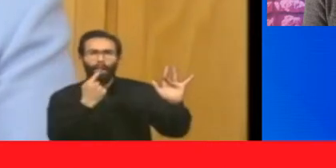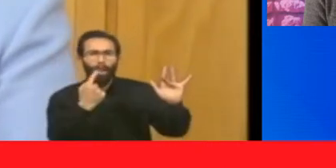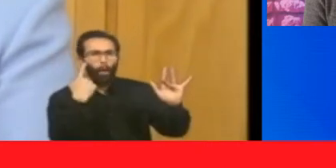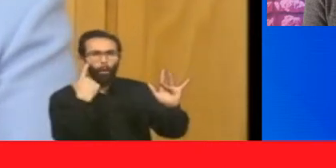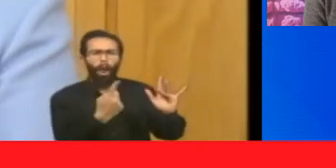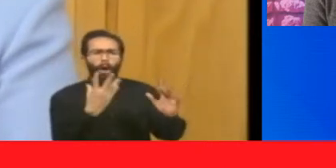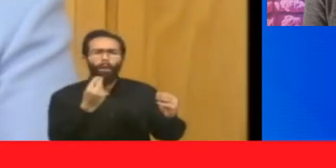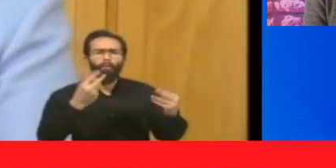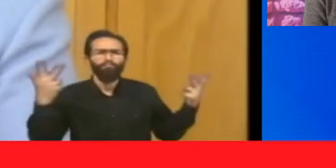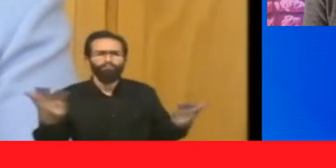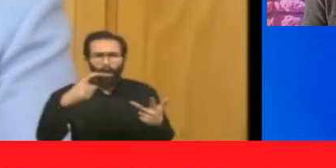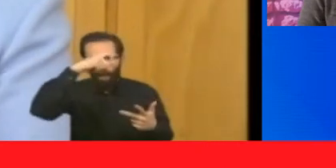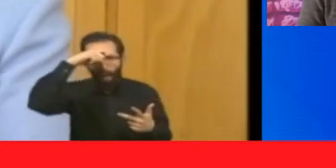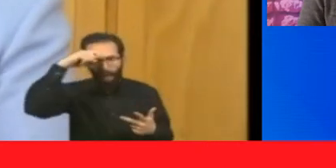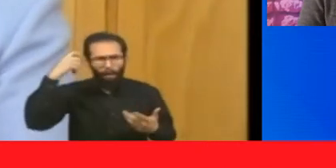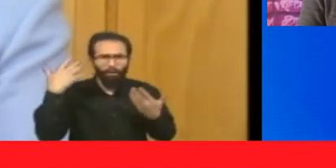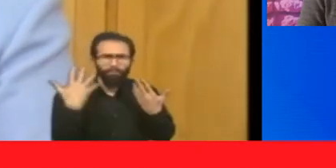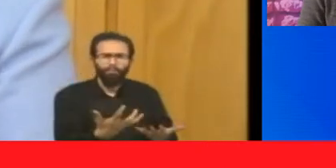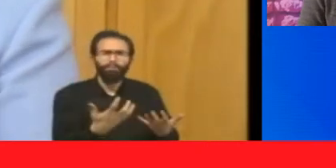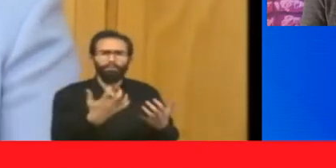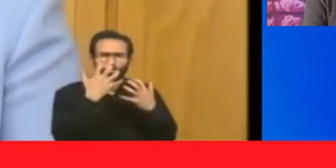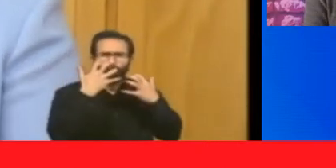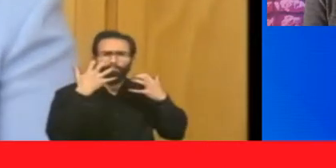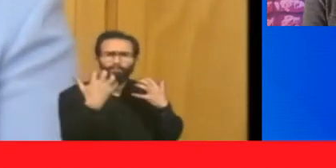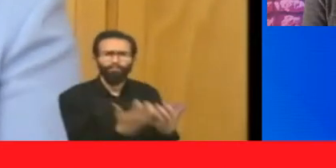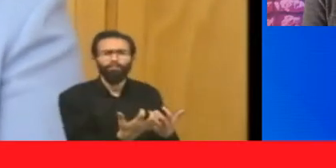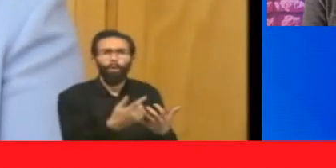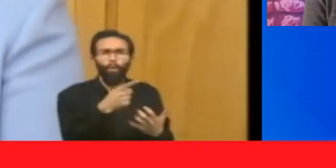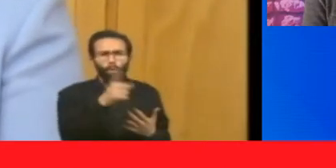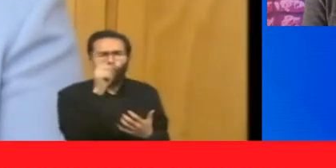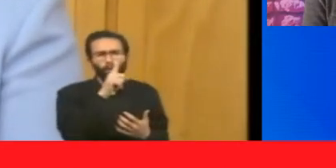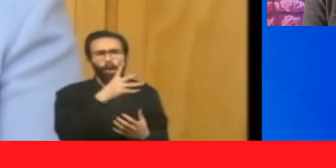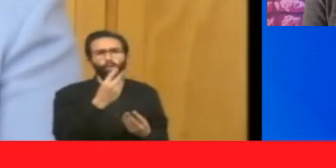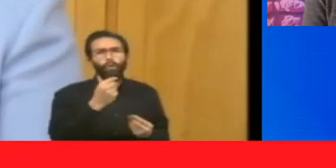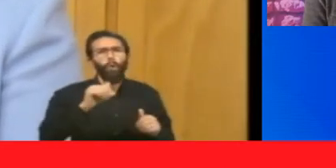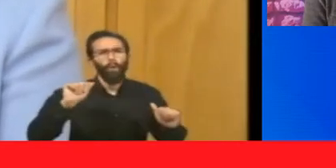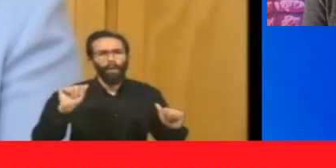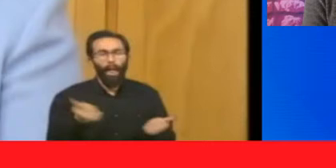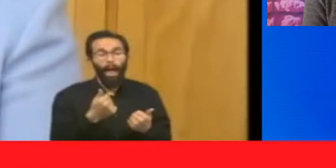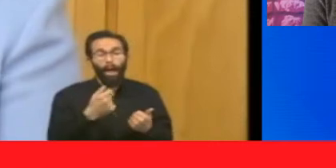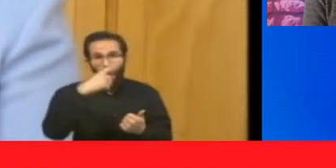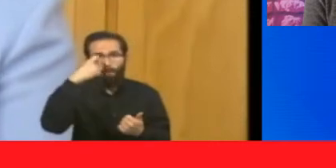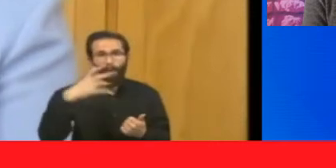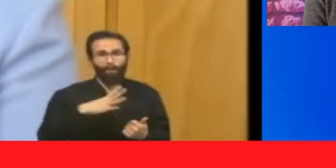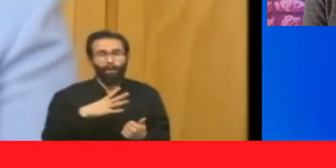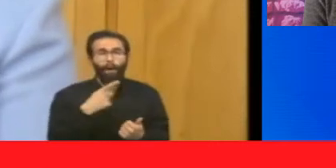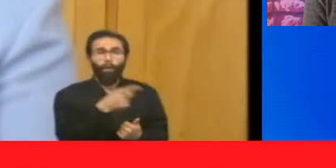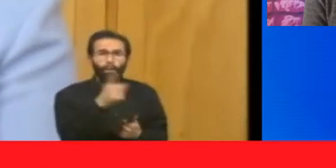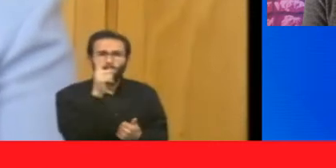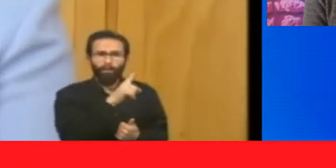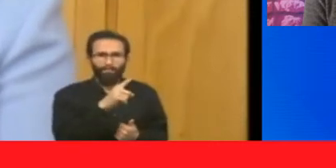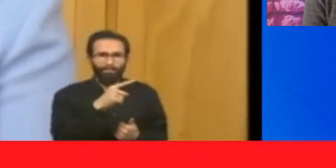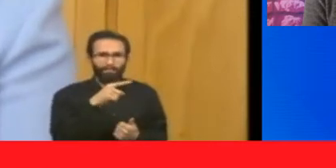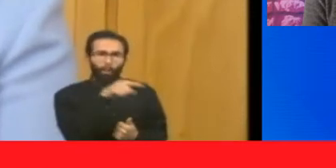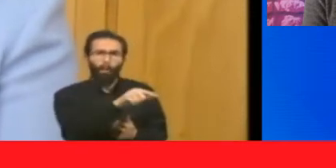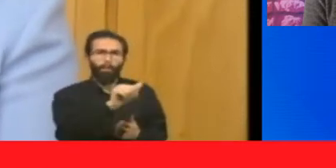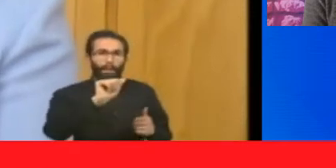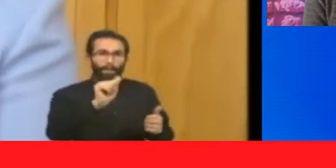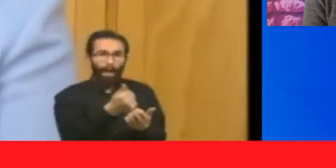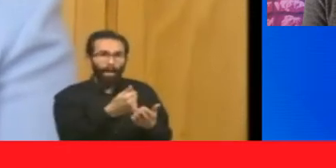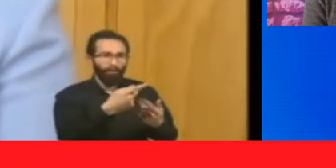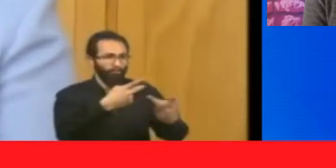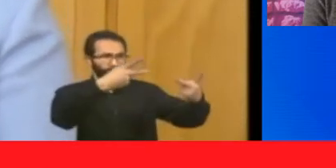ömür vaat etti. Bu çok kıymetlidir bizim açımızdan. Bıraktığı değere elbette ki bizler bir miras